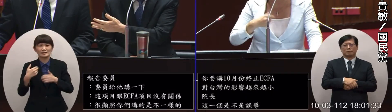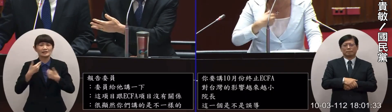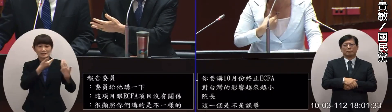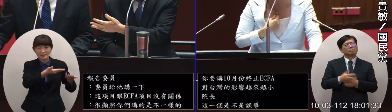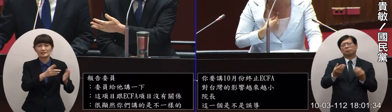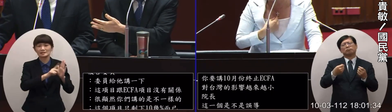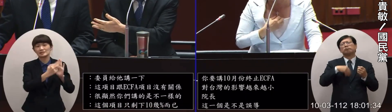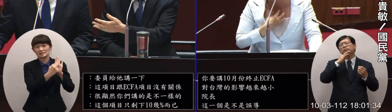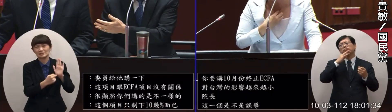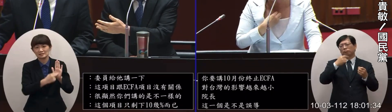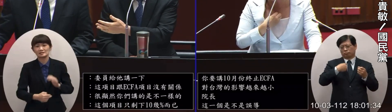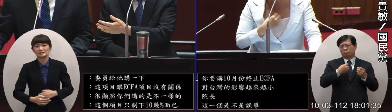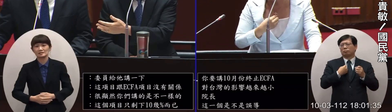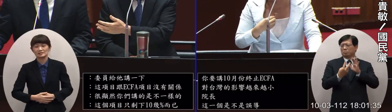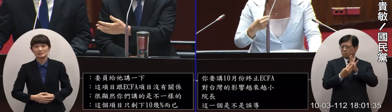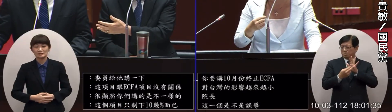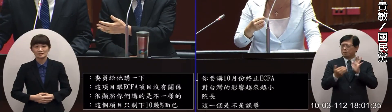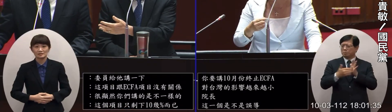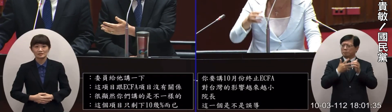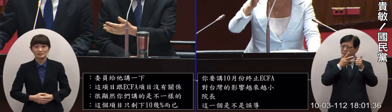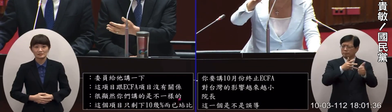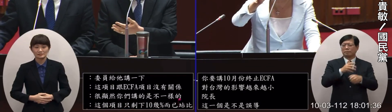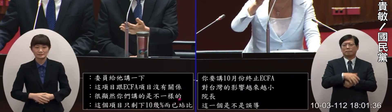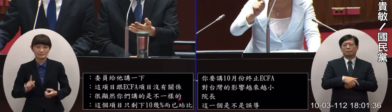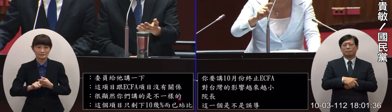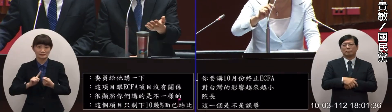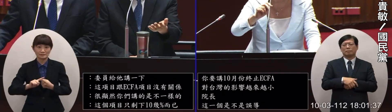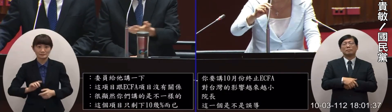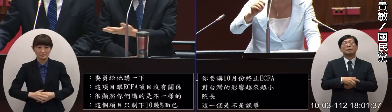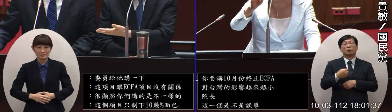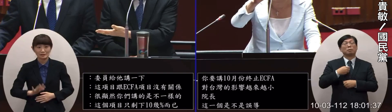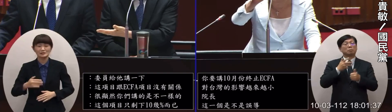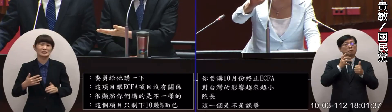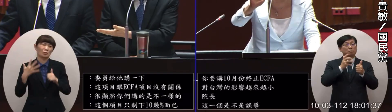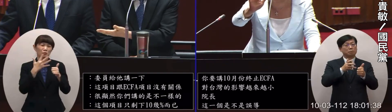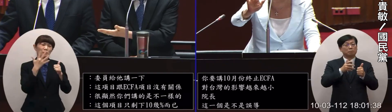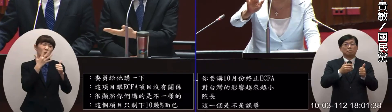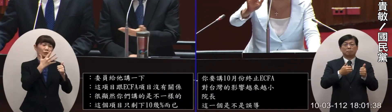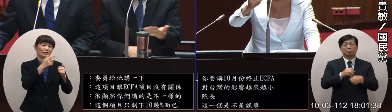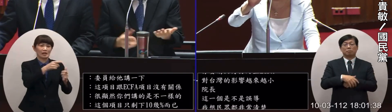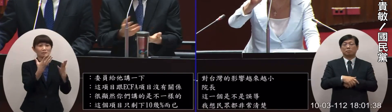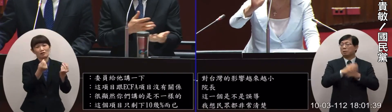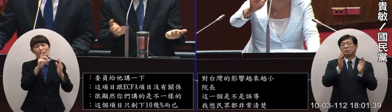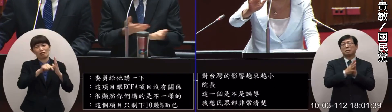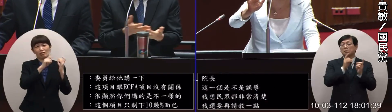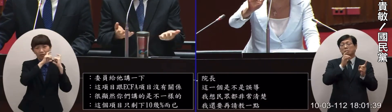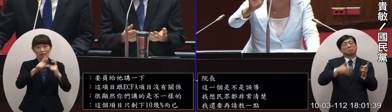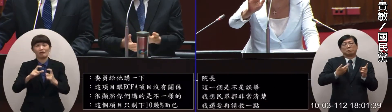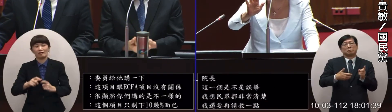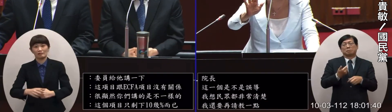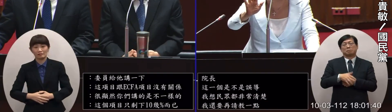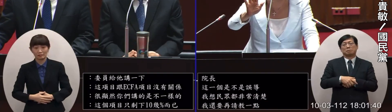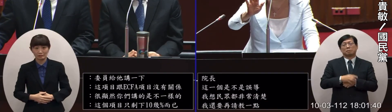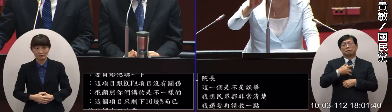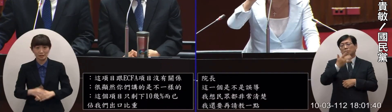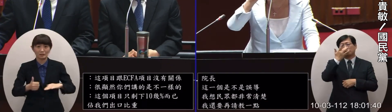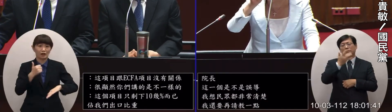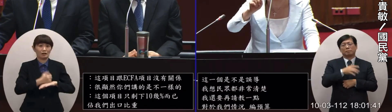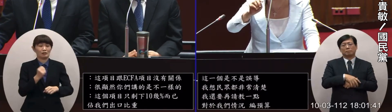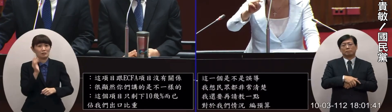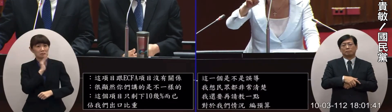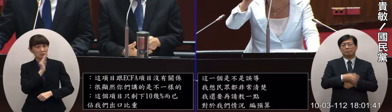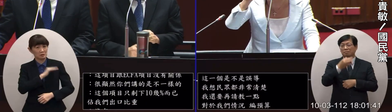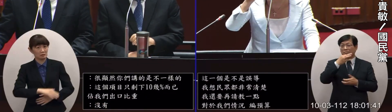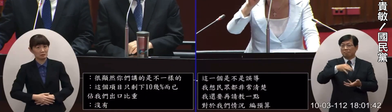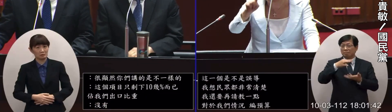没有，你要让我要能够问嘛，对不 对？ 因为我在问的时候呢，你通通都不知道，都不知情。我